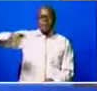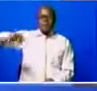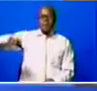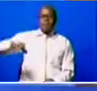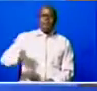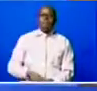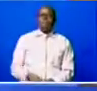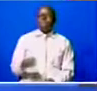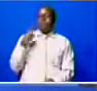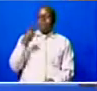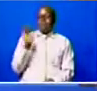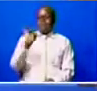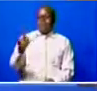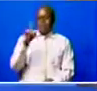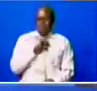I saw it on social media.